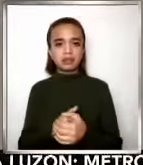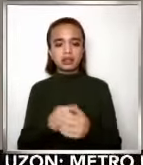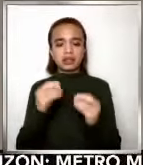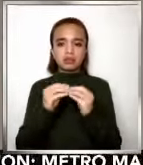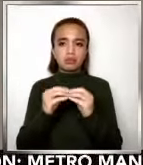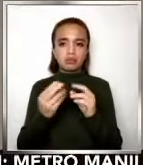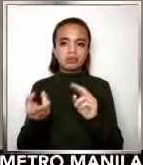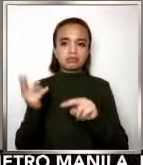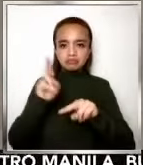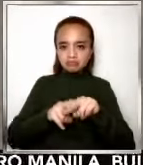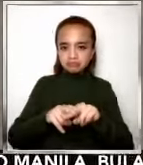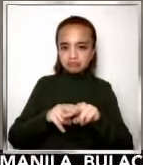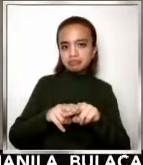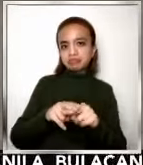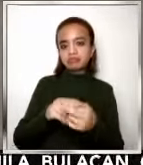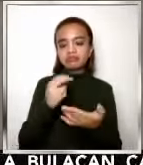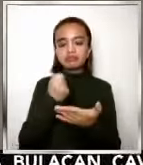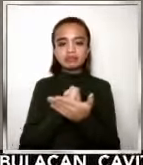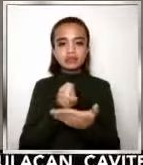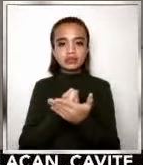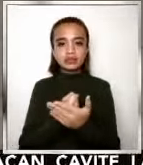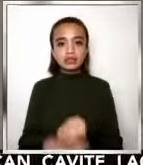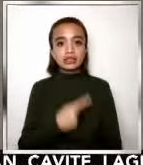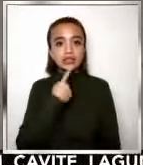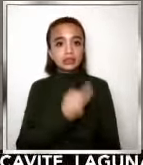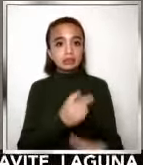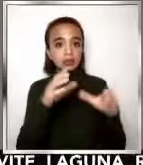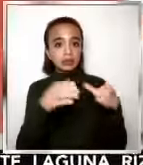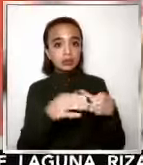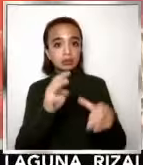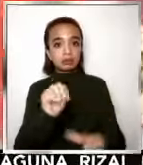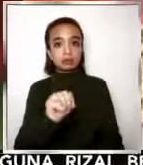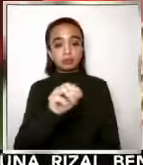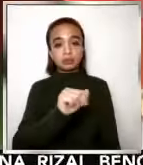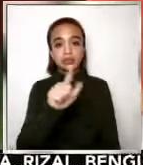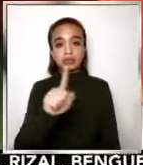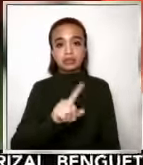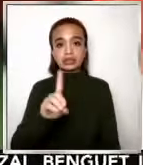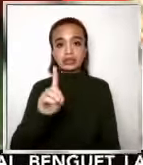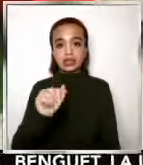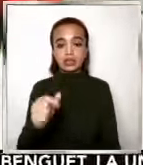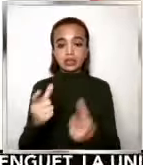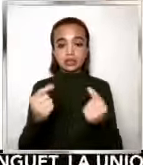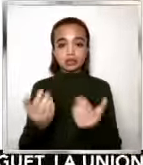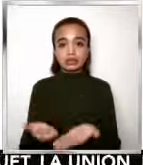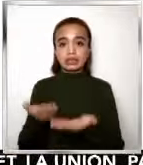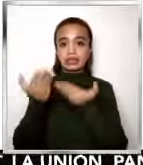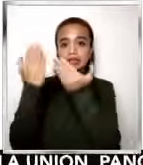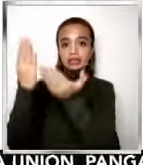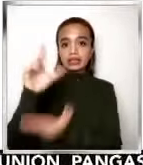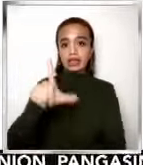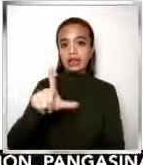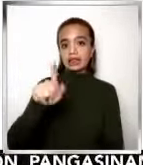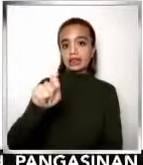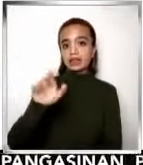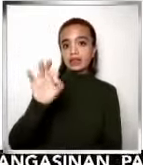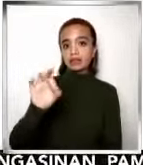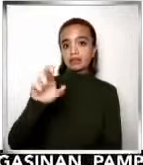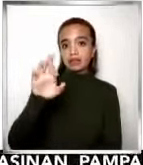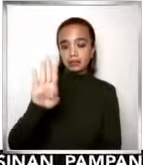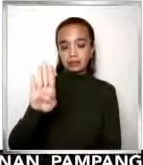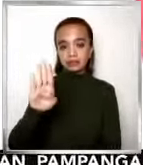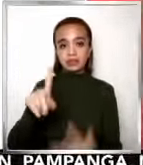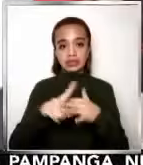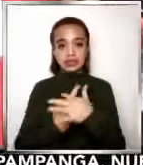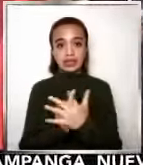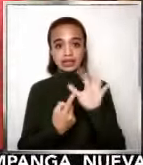sa grupong Pasang Mazda, nagkaisa ang transport groups na magpetisyon sa LTFRB ng minimum fare hike. Mula sa 9 pesos ay gawin itong